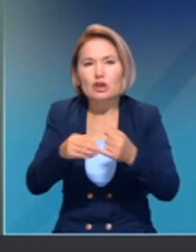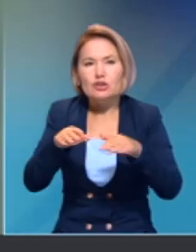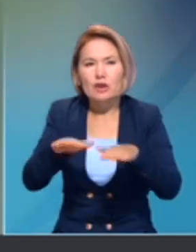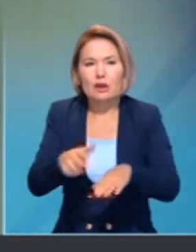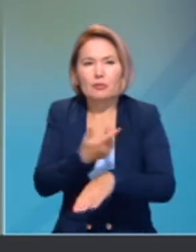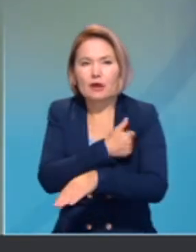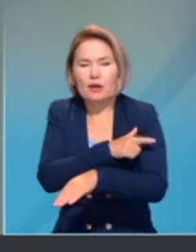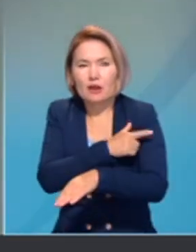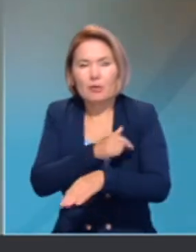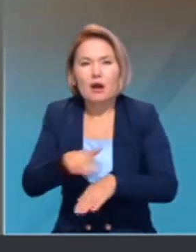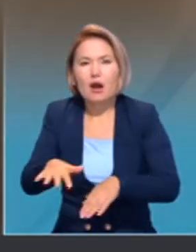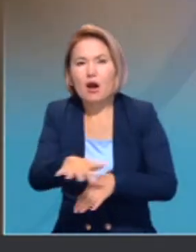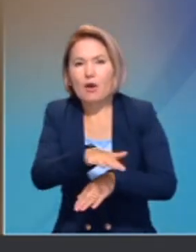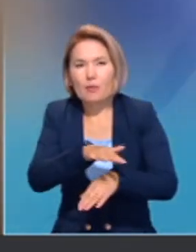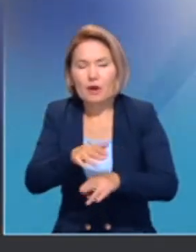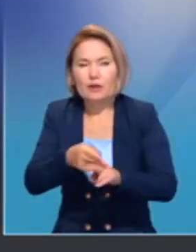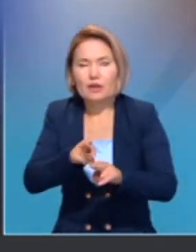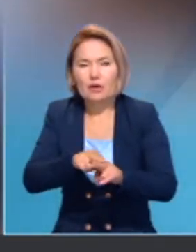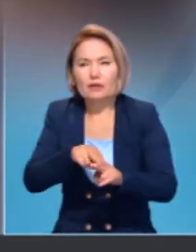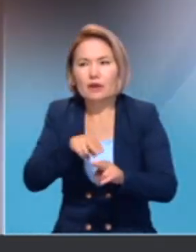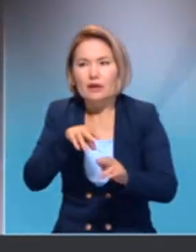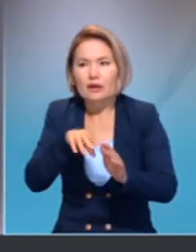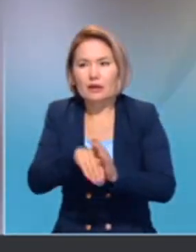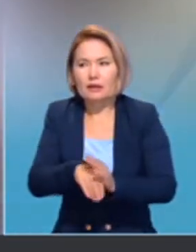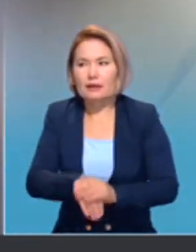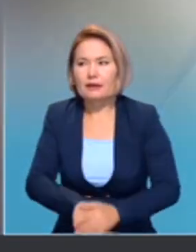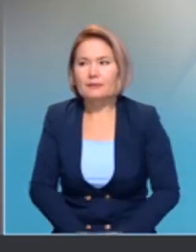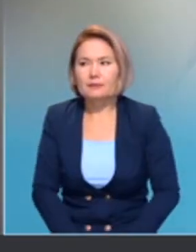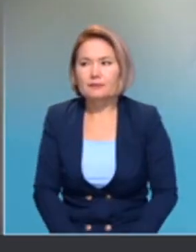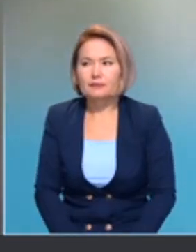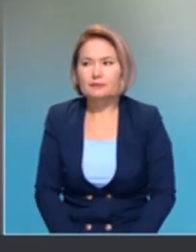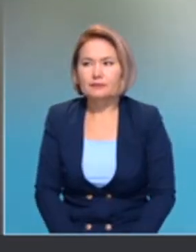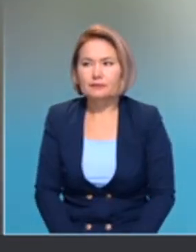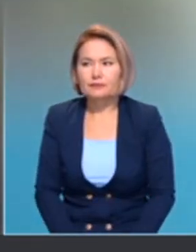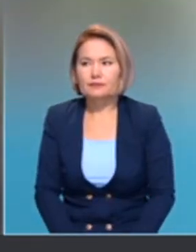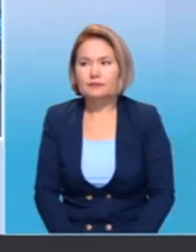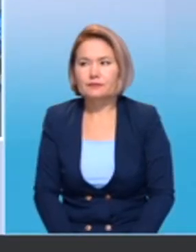жері санитарлық аумаққа кіреді.